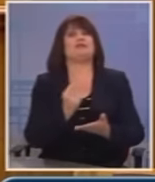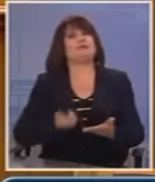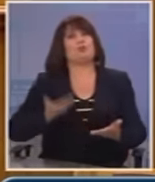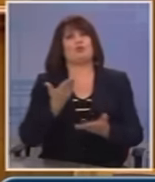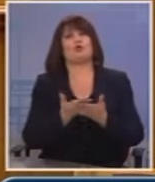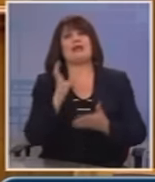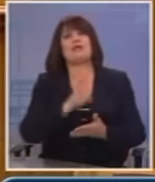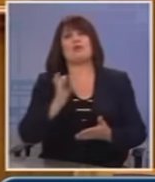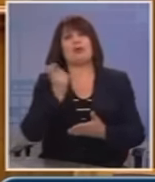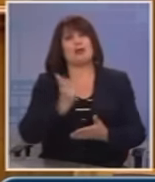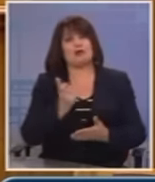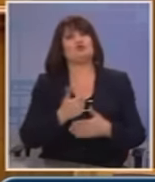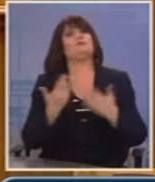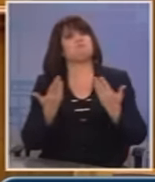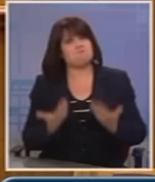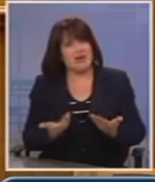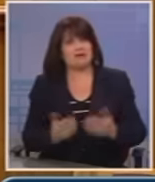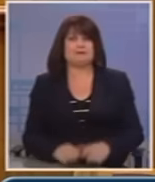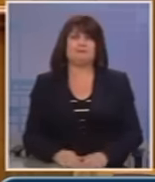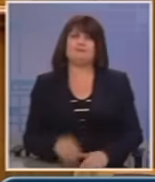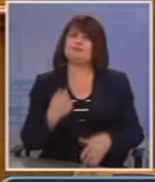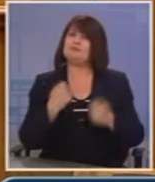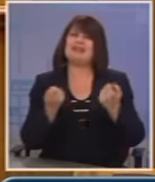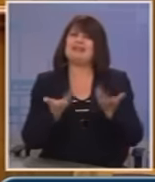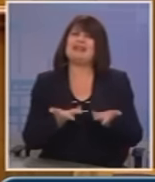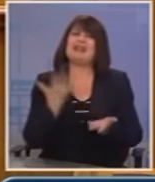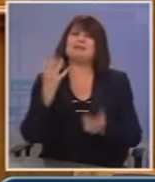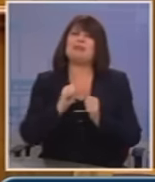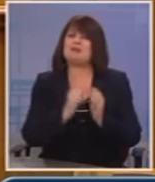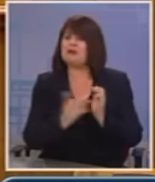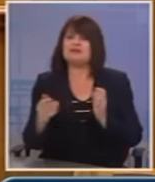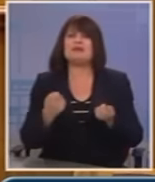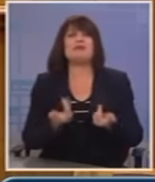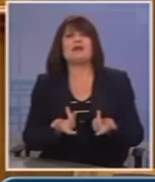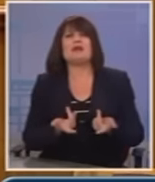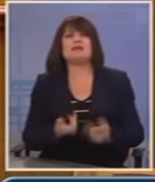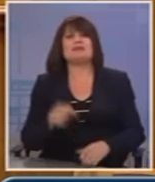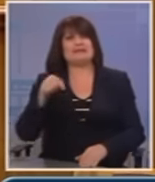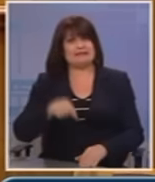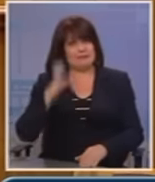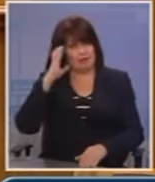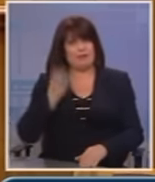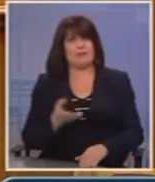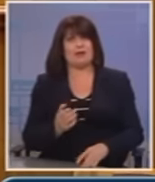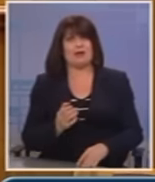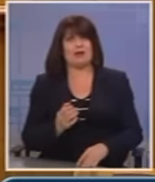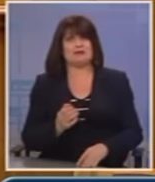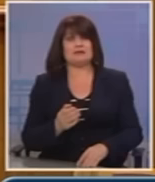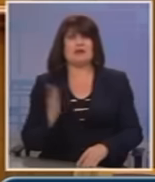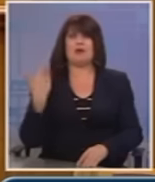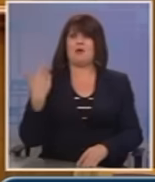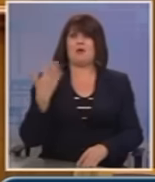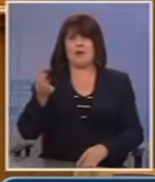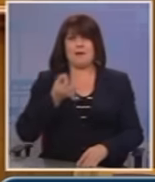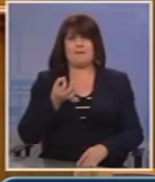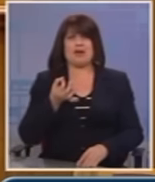προτείνουν οι εταίροι. Μάλιστα. Αλλά τι κάνατε γι' αυτό 5 μήνες? Σήμερα το θυμηθήκατε. Μέχρι χτες